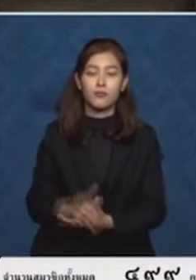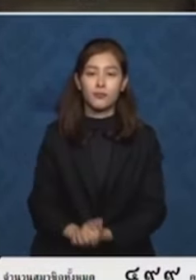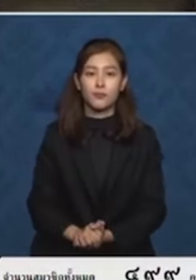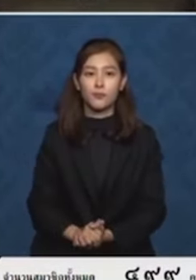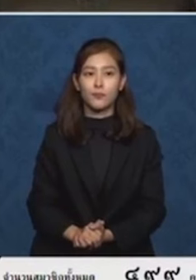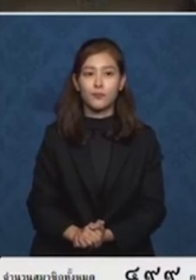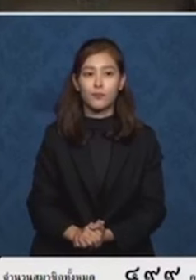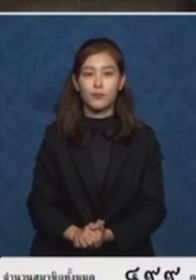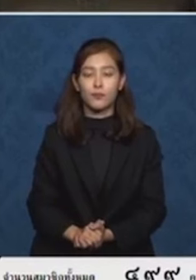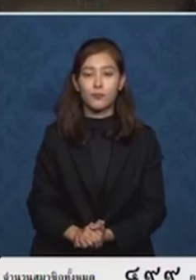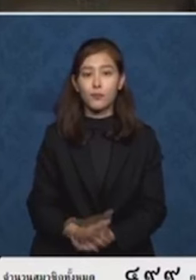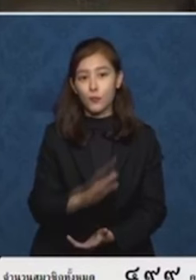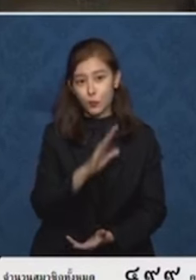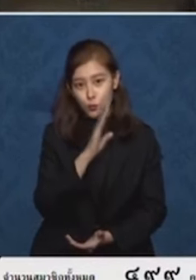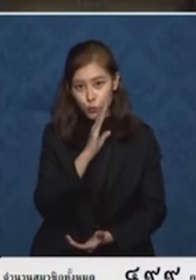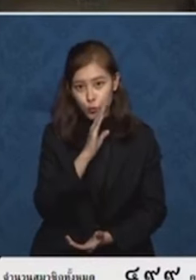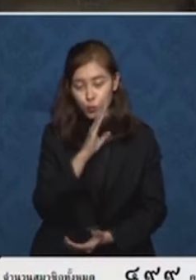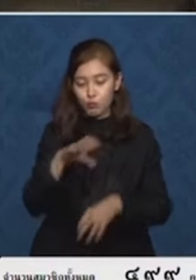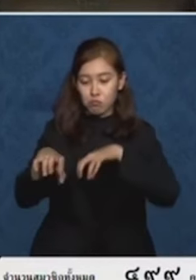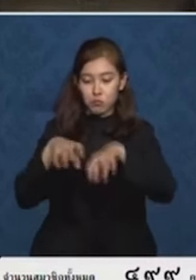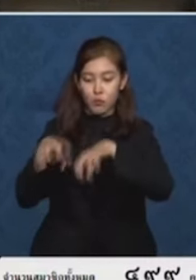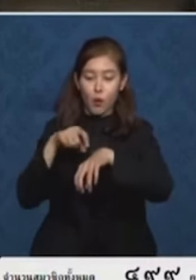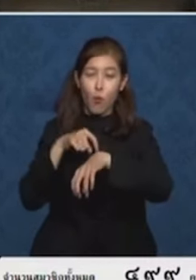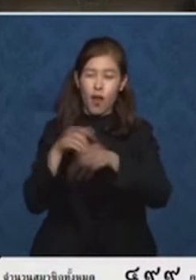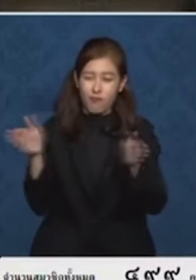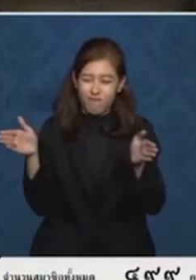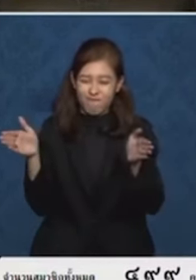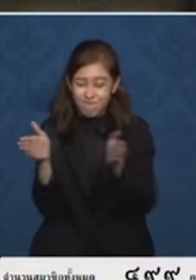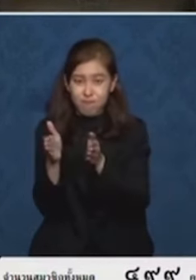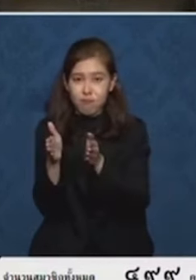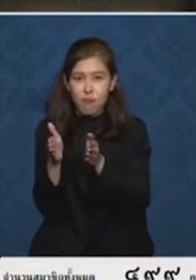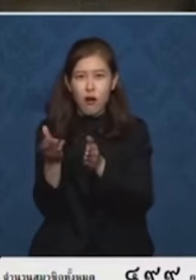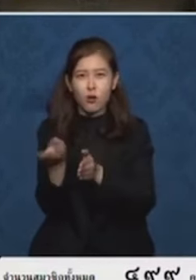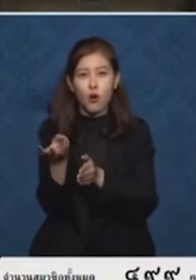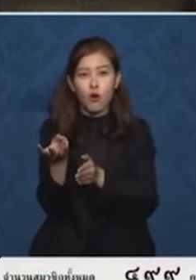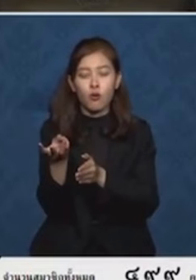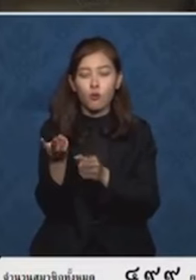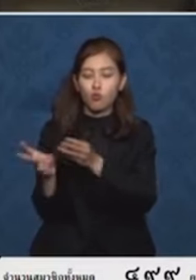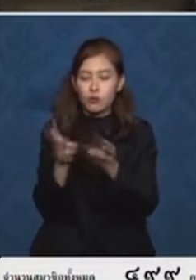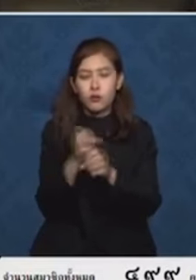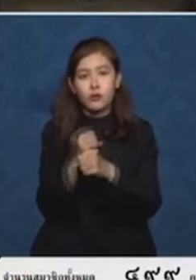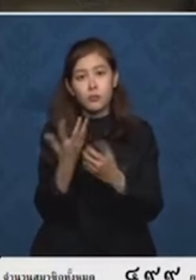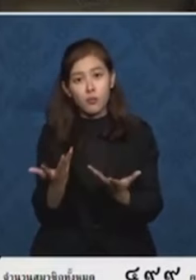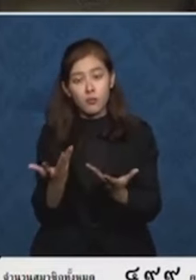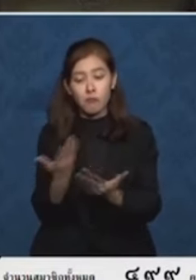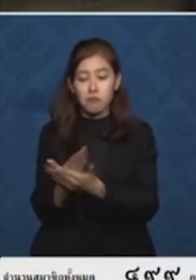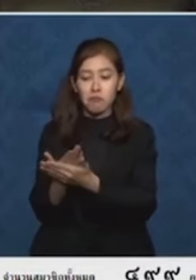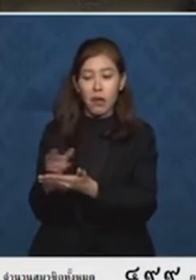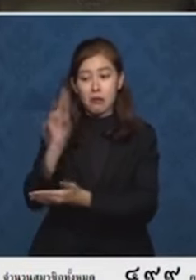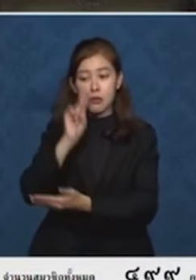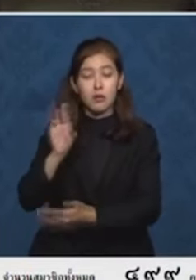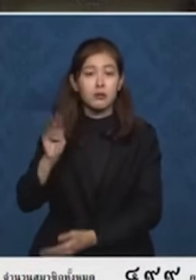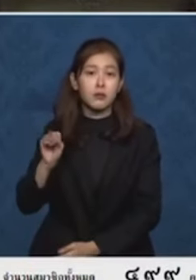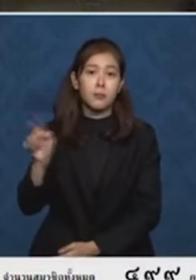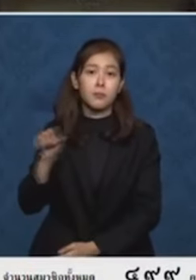ประสิทธิภาพการใช้เงินถ้าท่านประทานไปดูย้อนหงเฉลี่ย 5 ปีมีแค่ประมาณ 70%เพระเรา